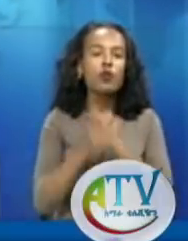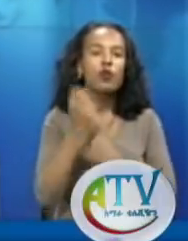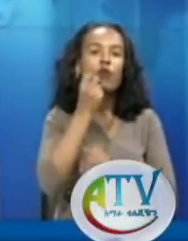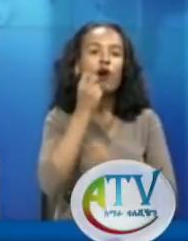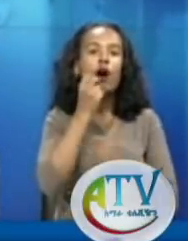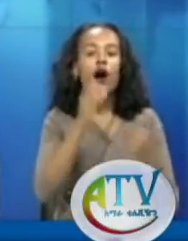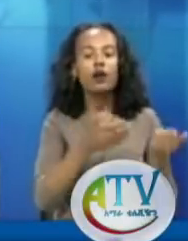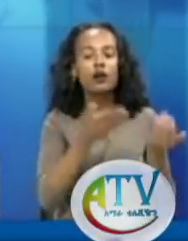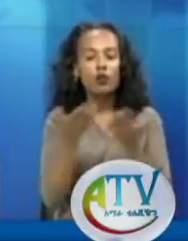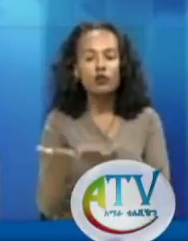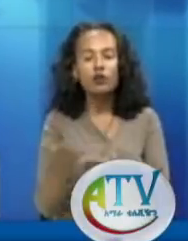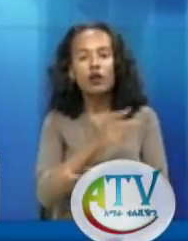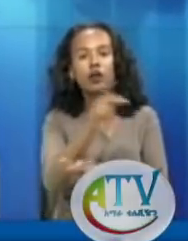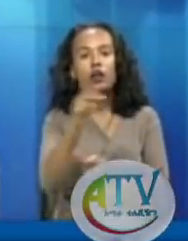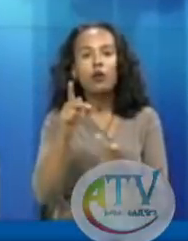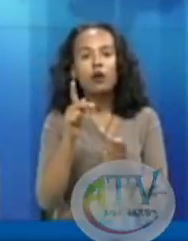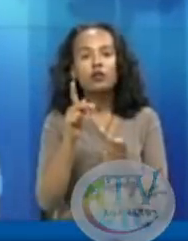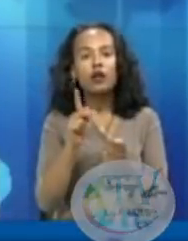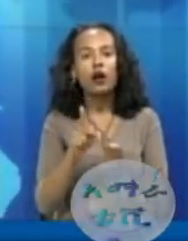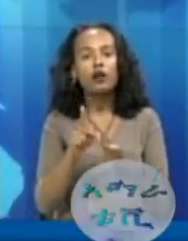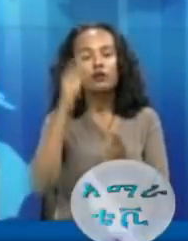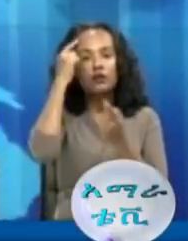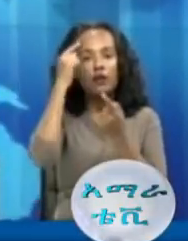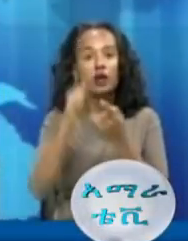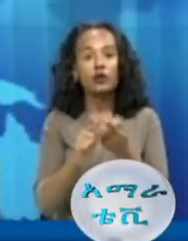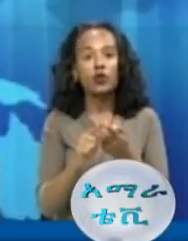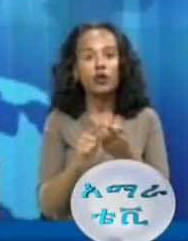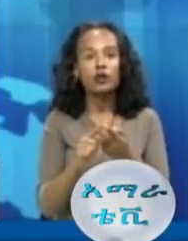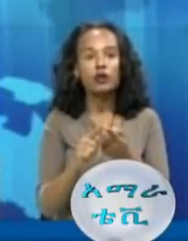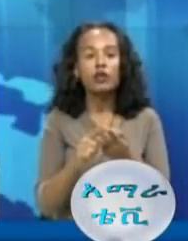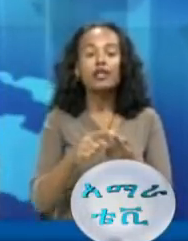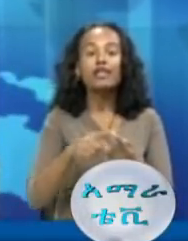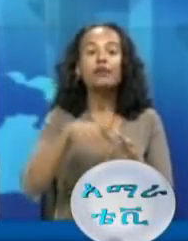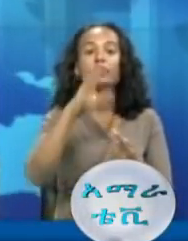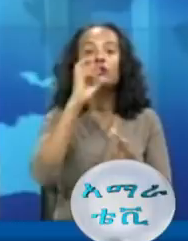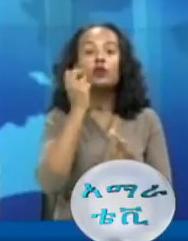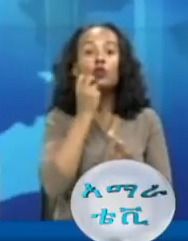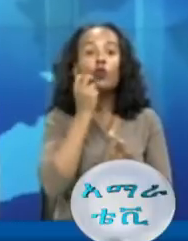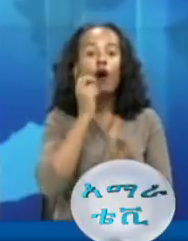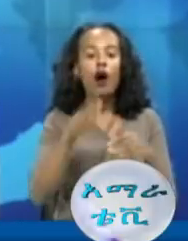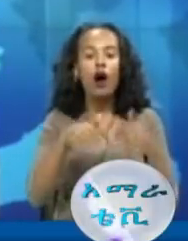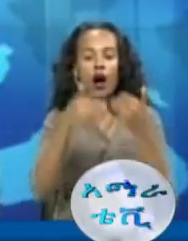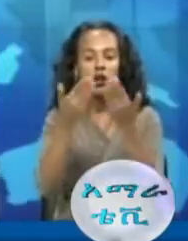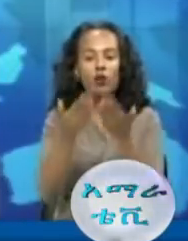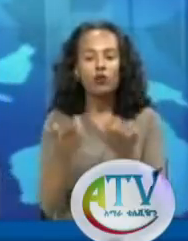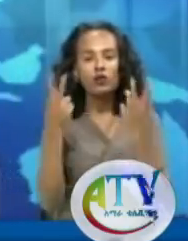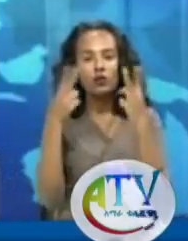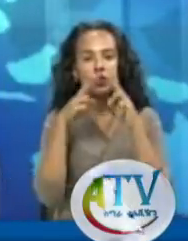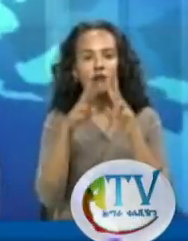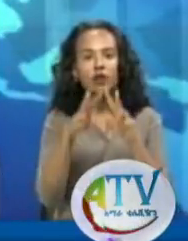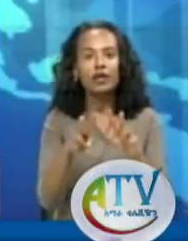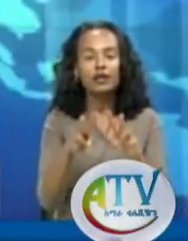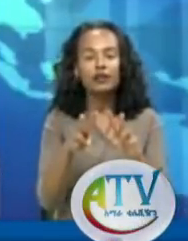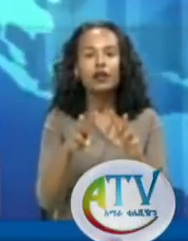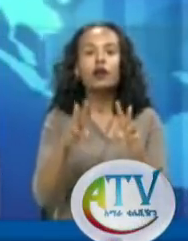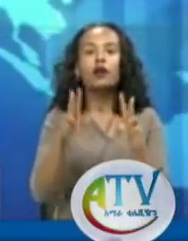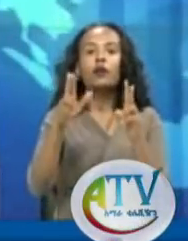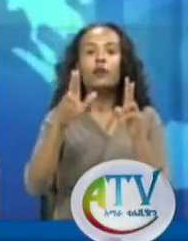አቅርቦት ለማሳካት ታቅዷል። የመጠጥ ውሃ አቅርቦትን በተመለከተ